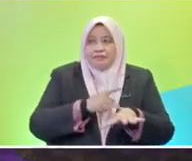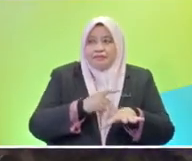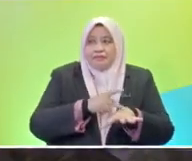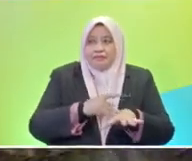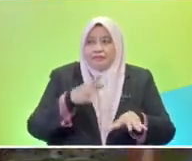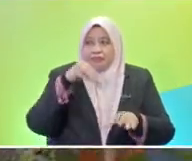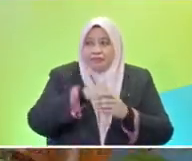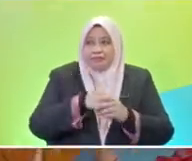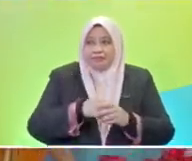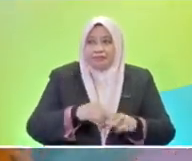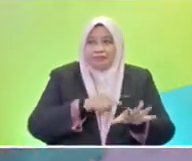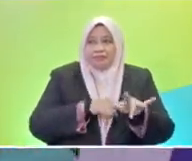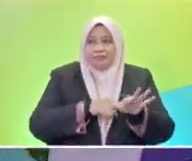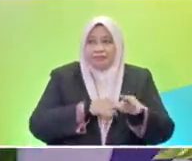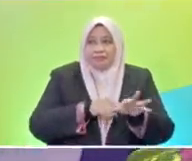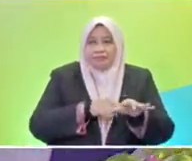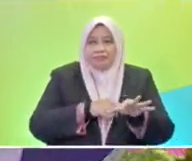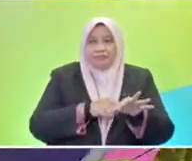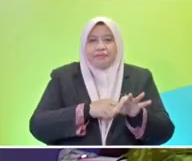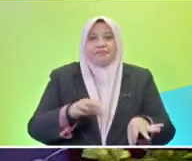Klorofil dalam daun.